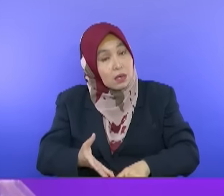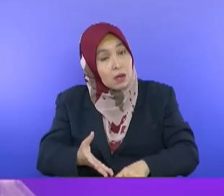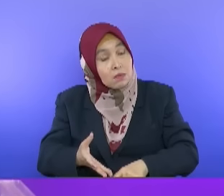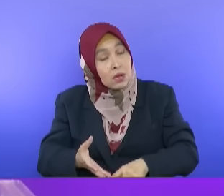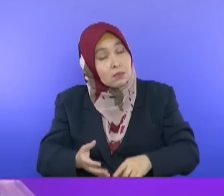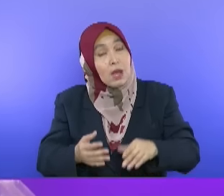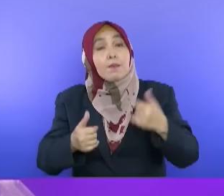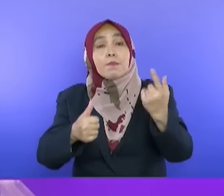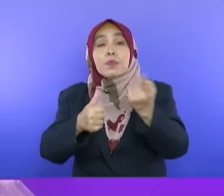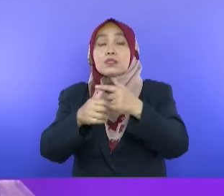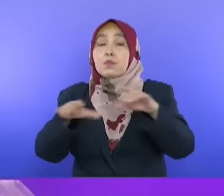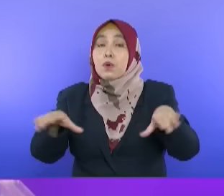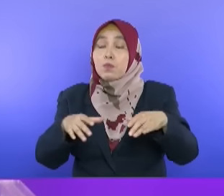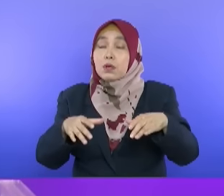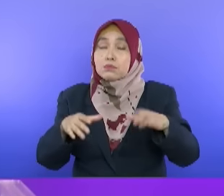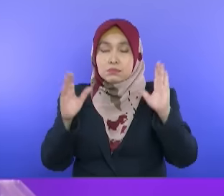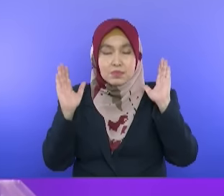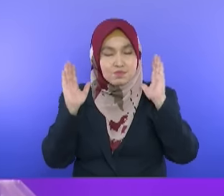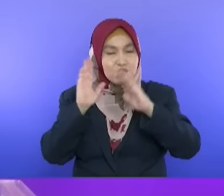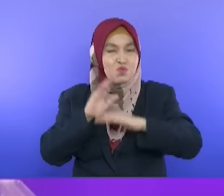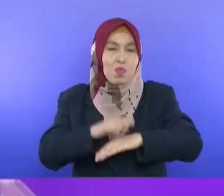apa yang dia akan buat dirikan